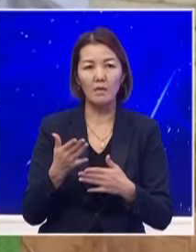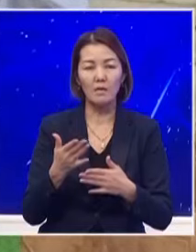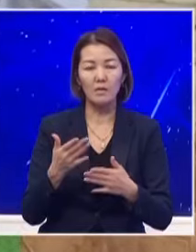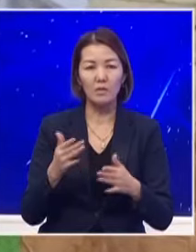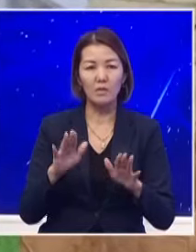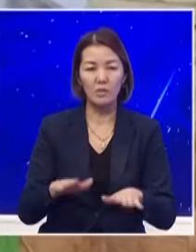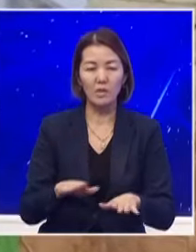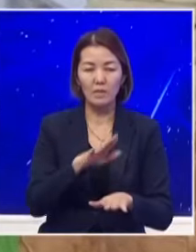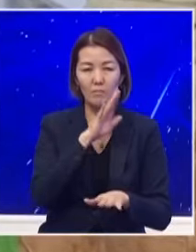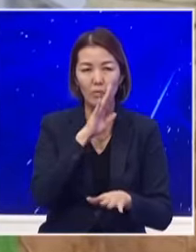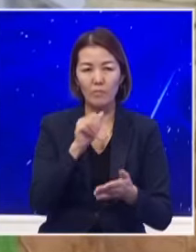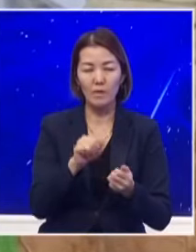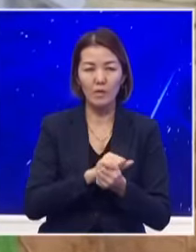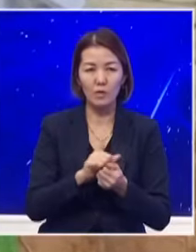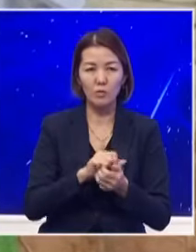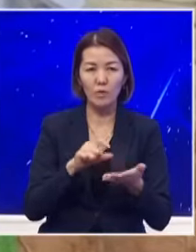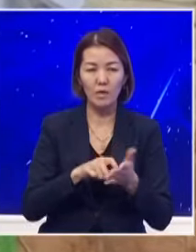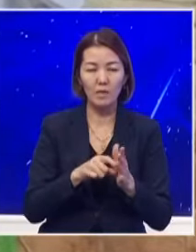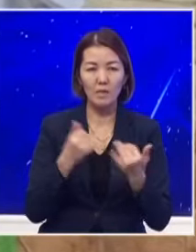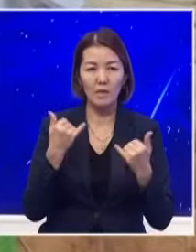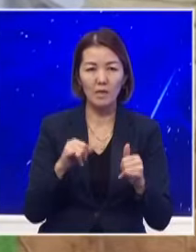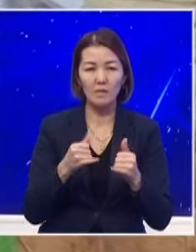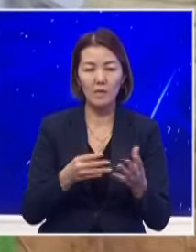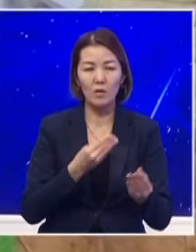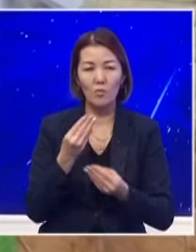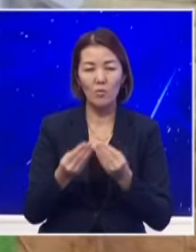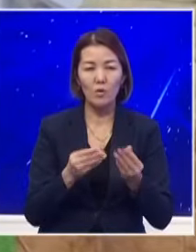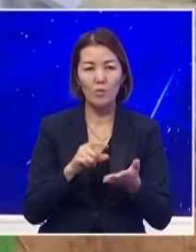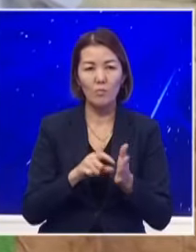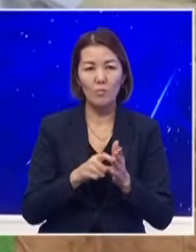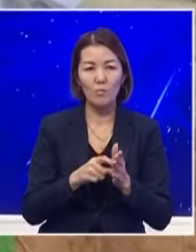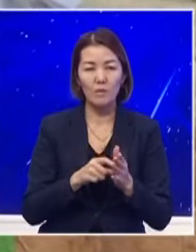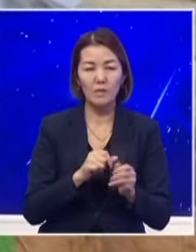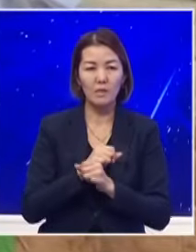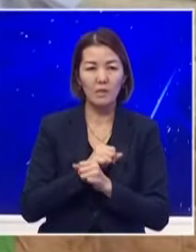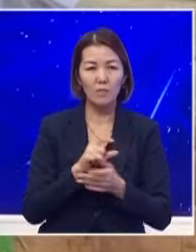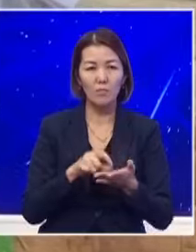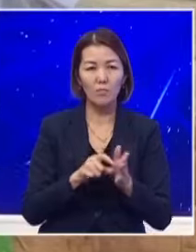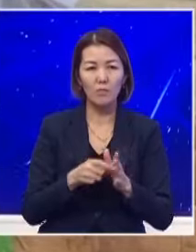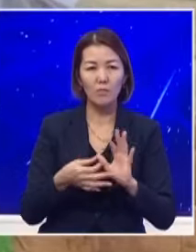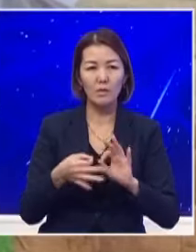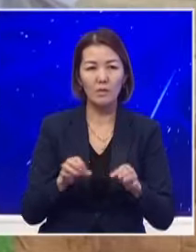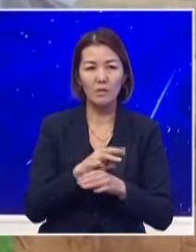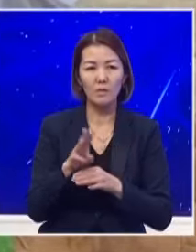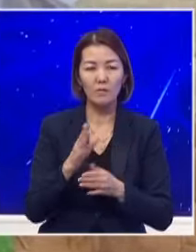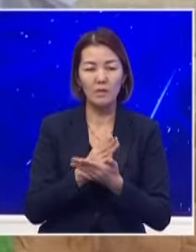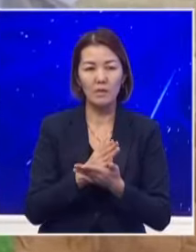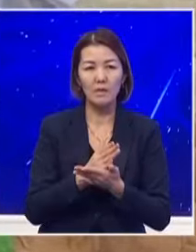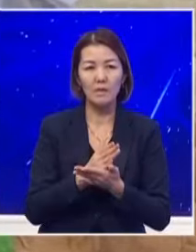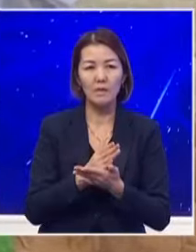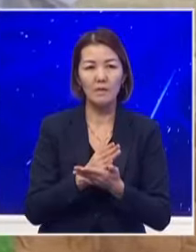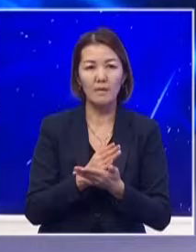кір жуатын орын, асхана, балалардың ойын бөлмесі, тынығу бөлмесі мен жан-жақты жабдықталған.